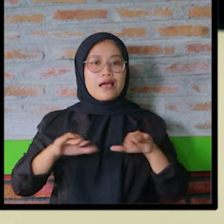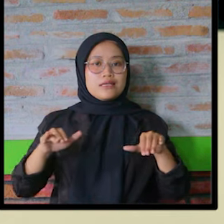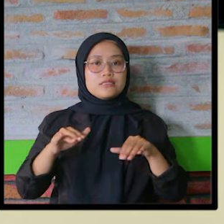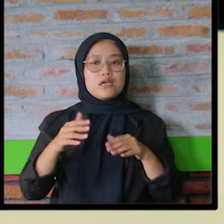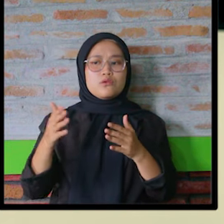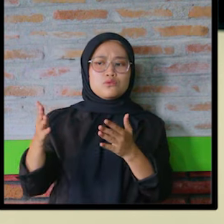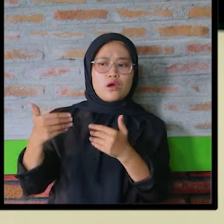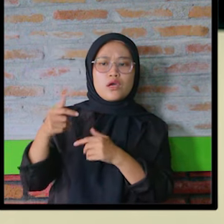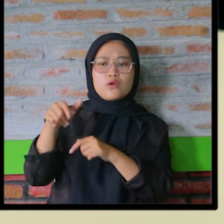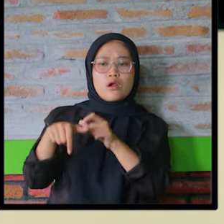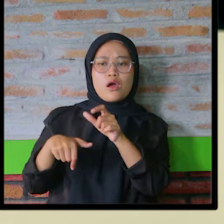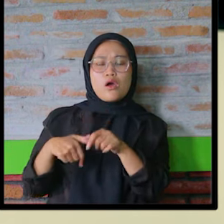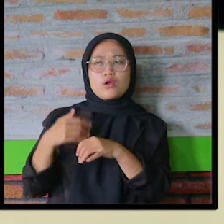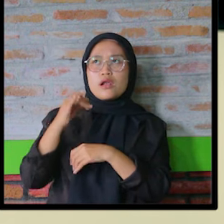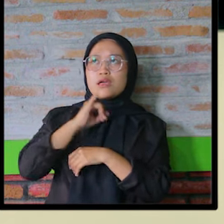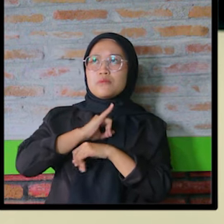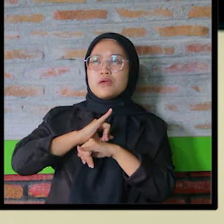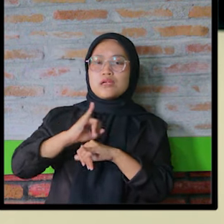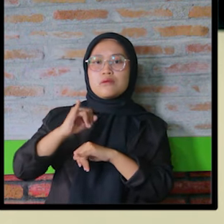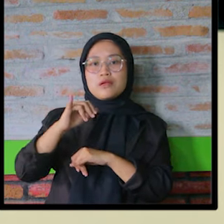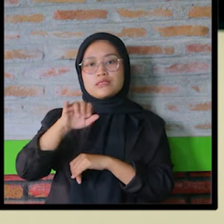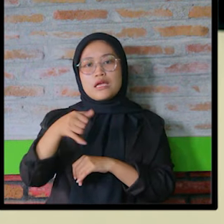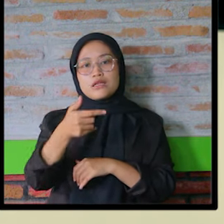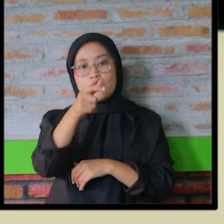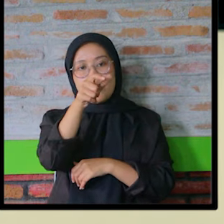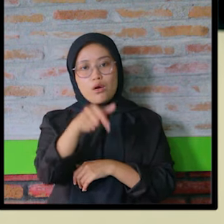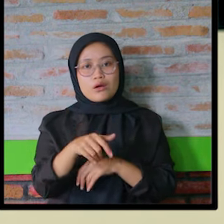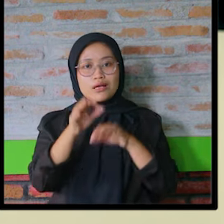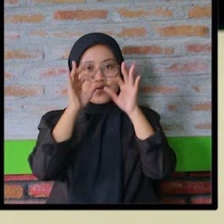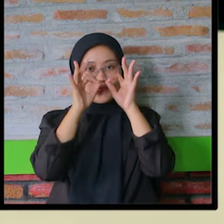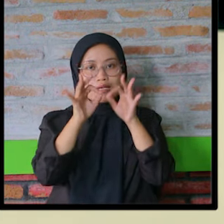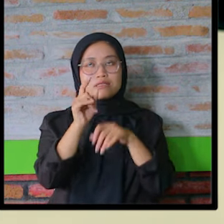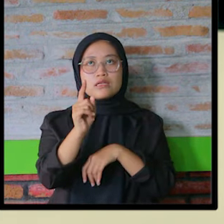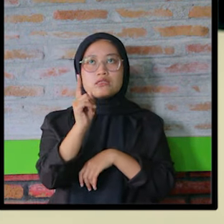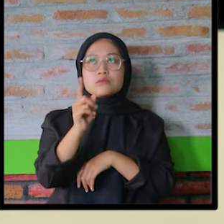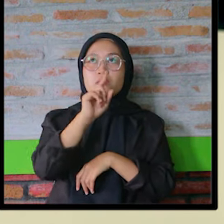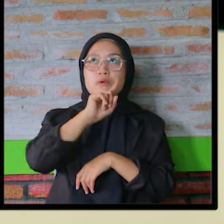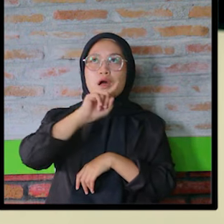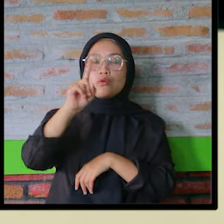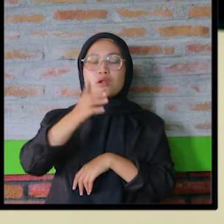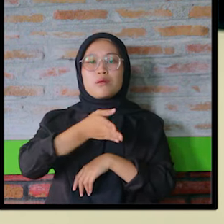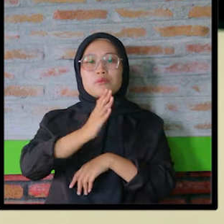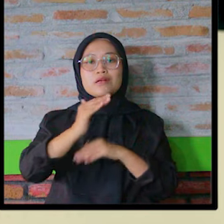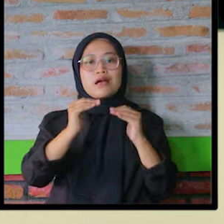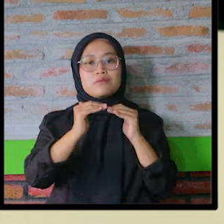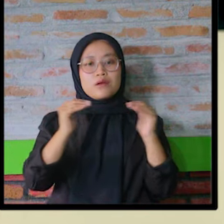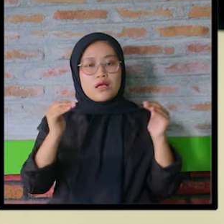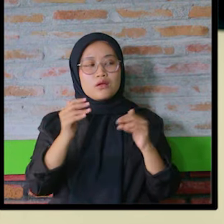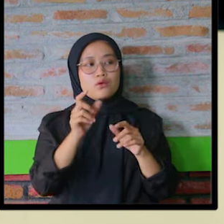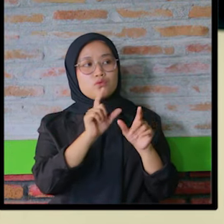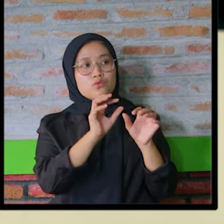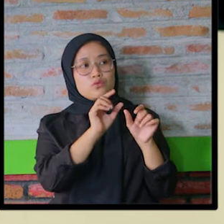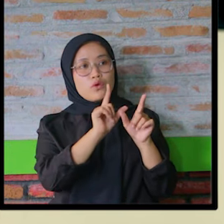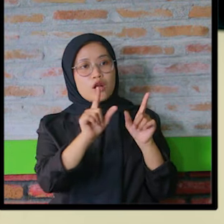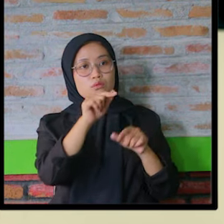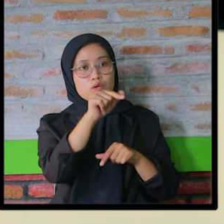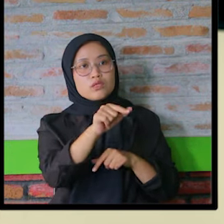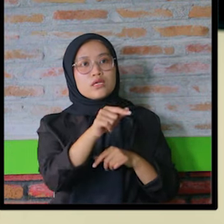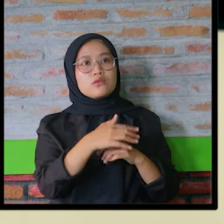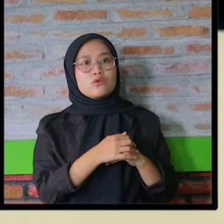kamu penegak keadilan dan saksi karena Allah walaupun kesaksian itu memberatkan dirimu sendiri Ibu